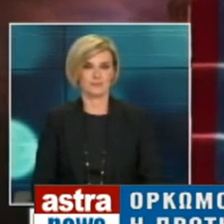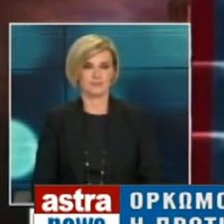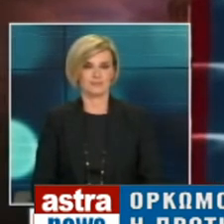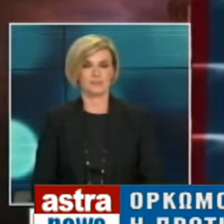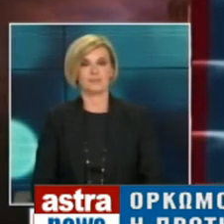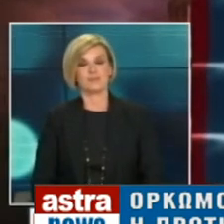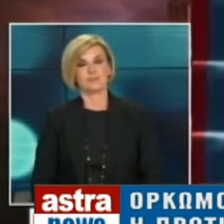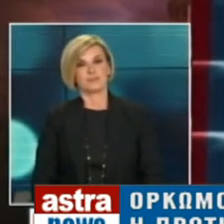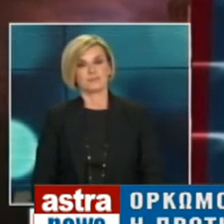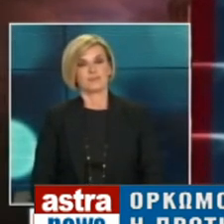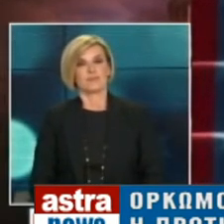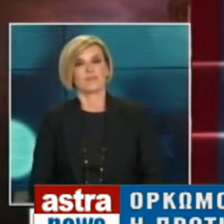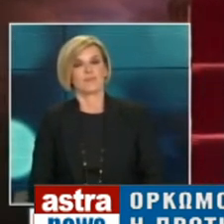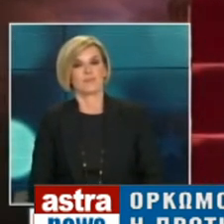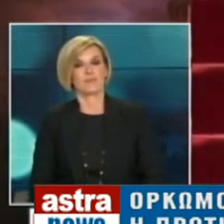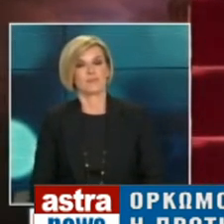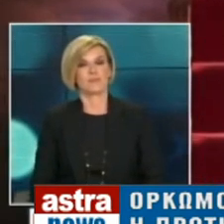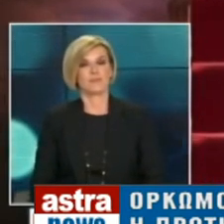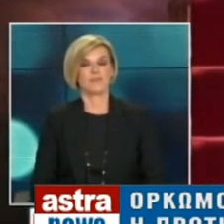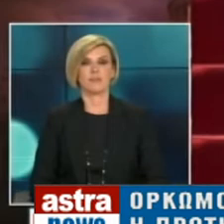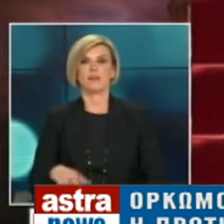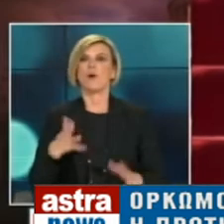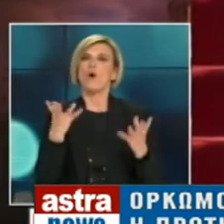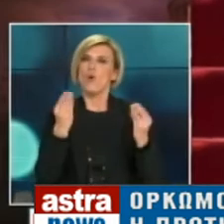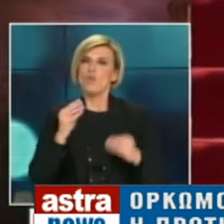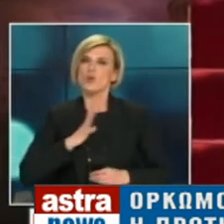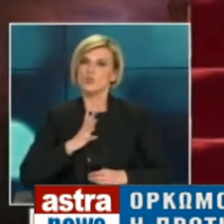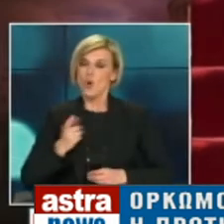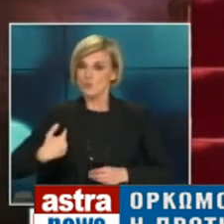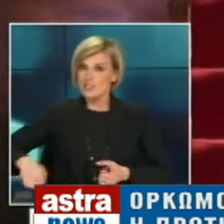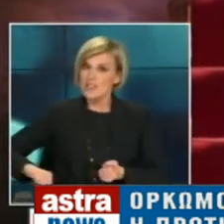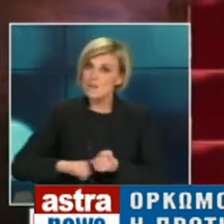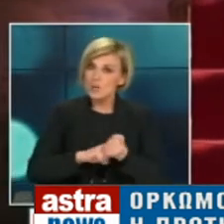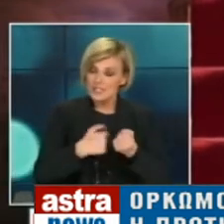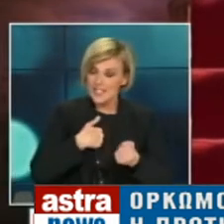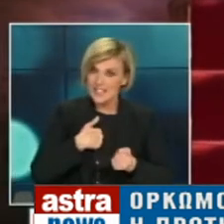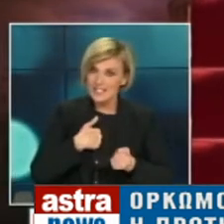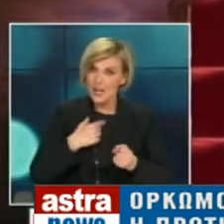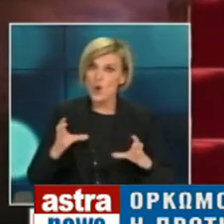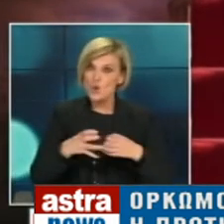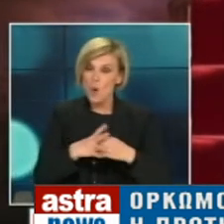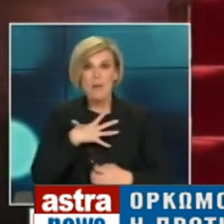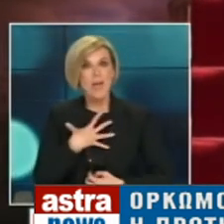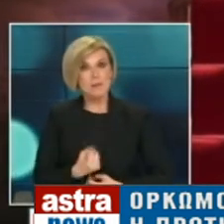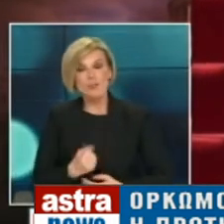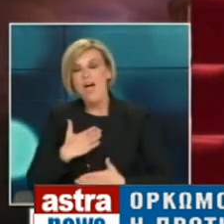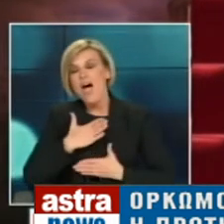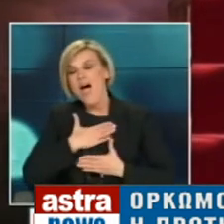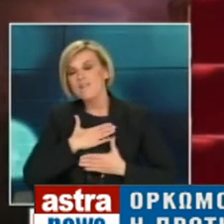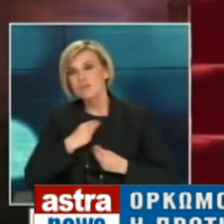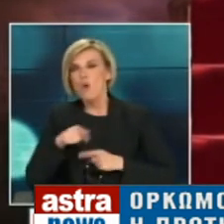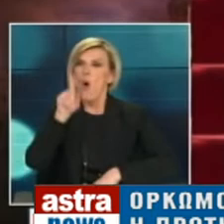Σε όλους όσοι υποστήριξαν τη δική μας προεκλογική εκστρατεία, ταπεινά σας ευχαριστώ για την εμπιστοσύνη που μας δείξατε. Σε όλους όσοι